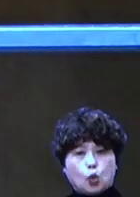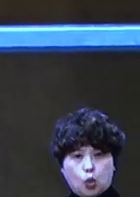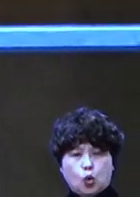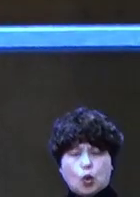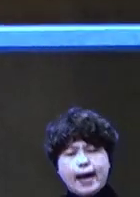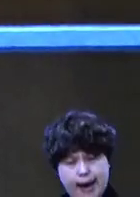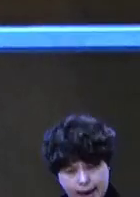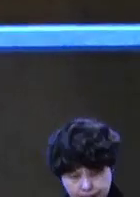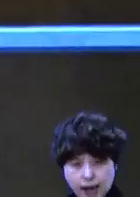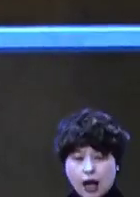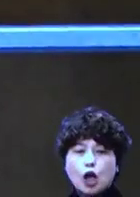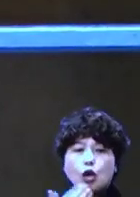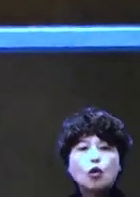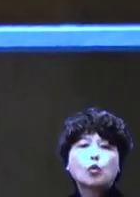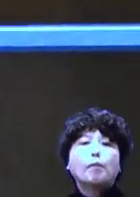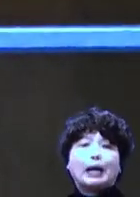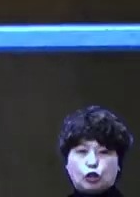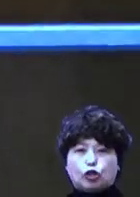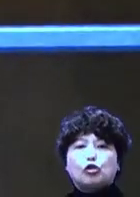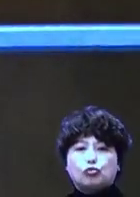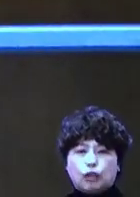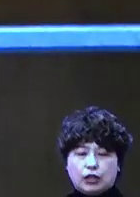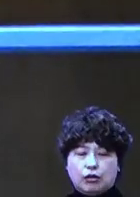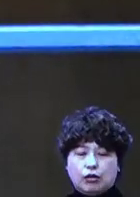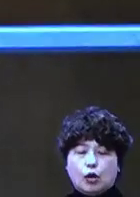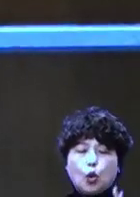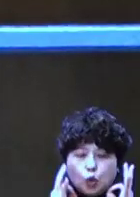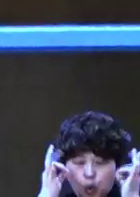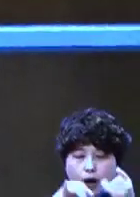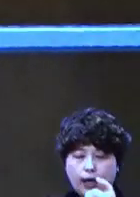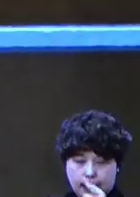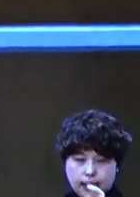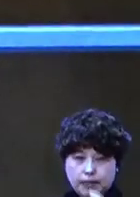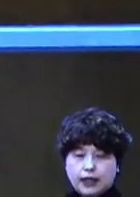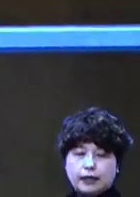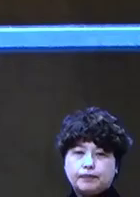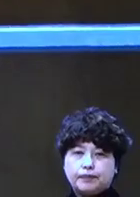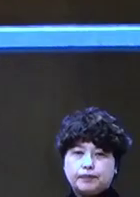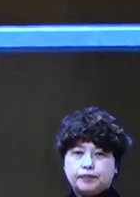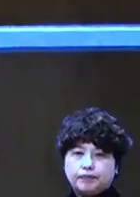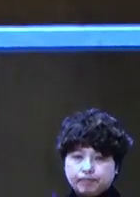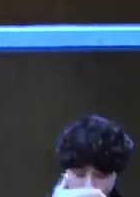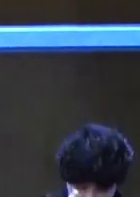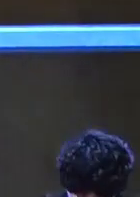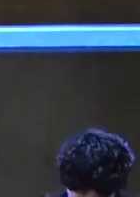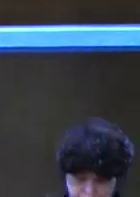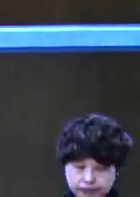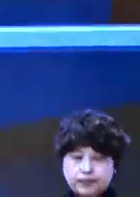경기도 발전을 위해 최선을 다하겠다는 말씀 드리겠습니다. 감사합니다.